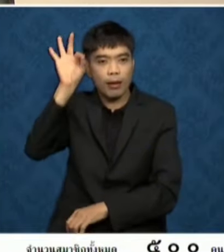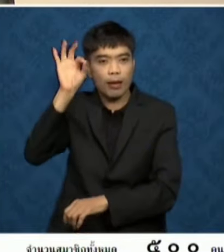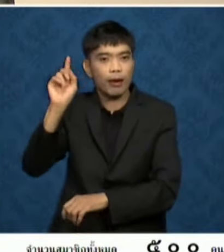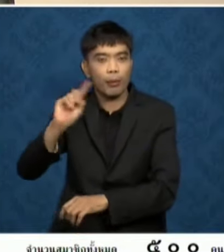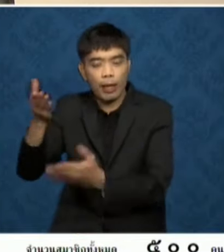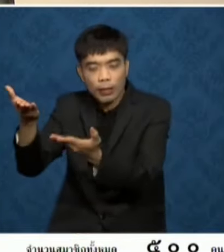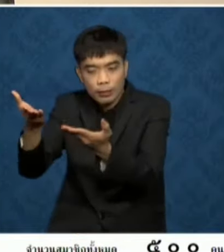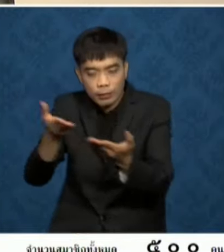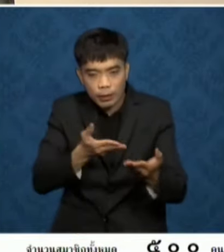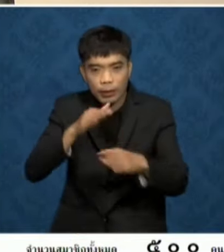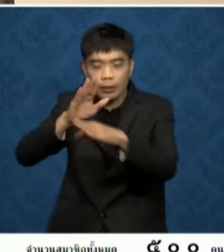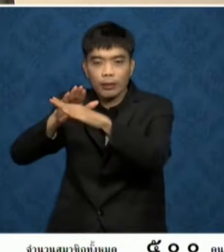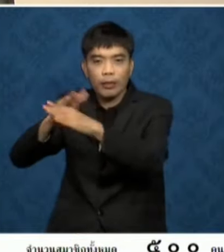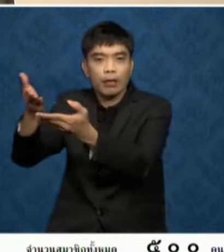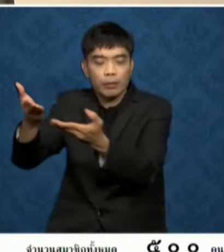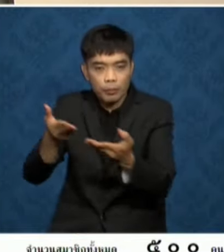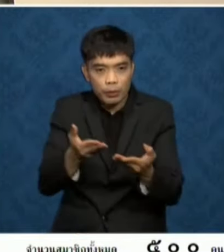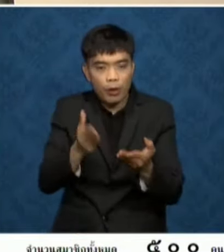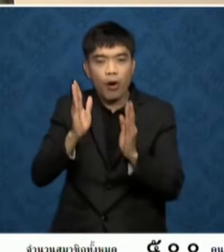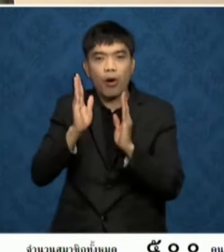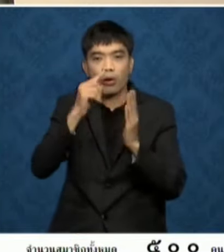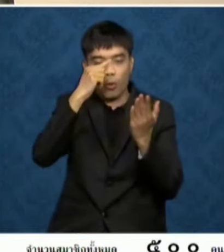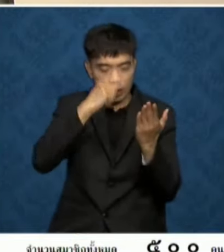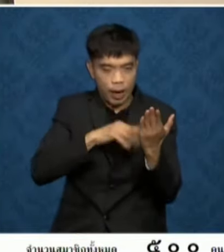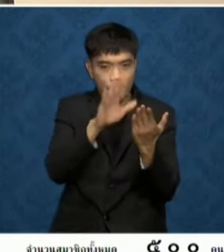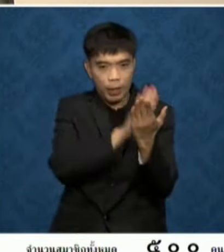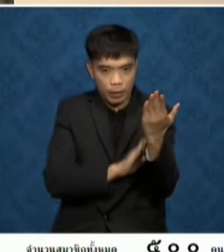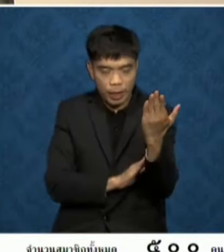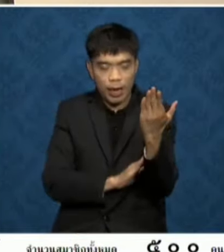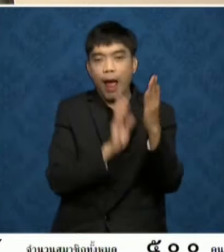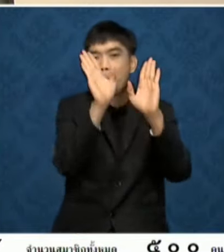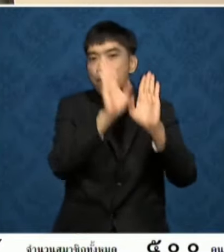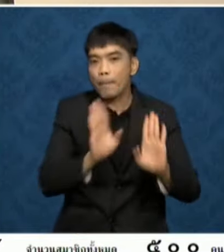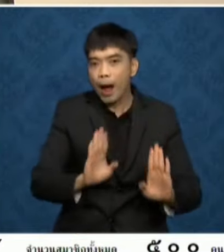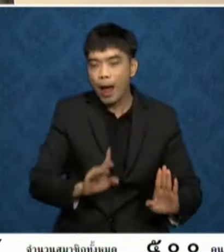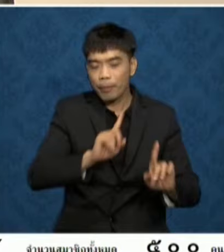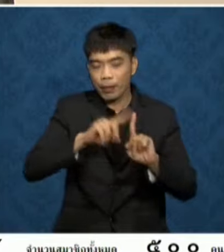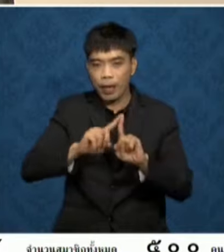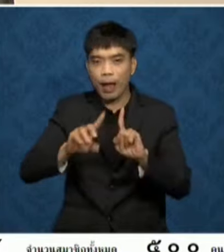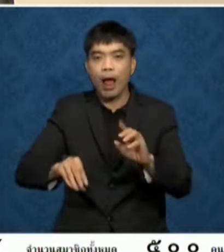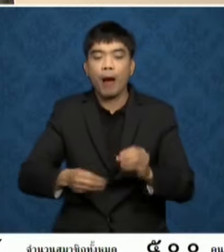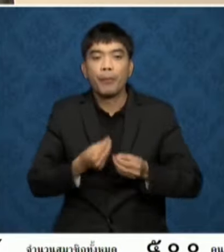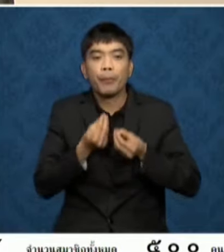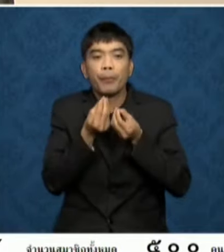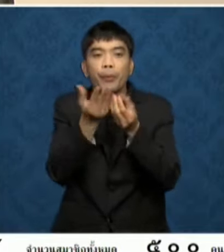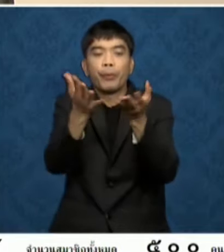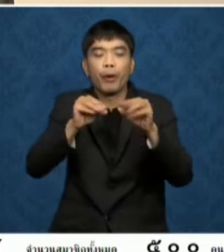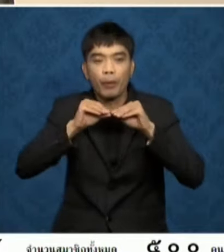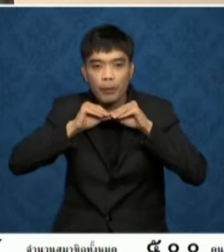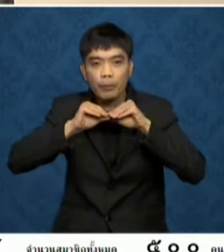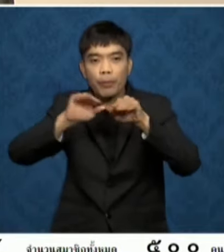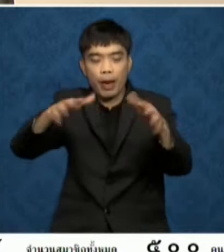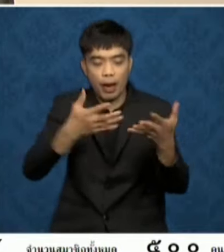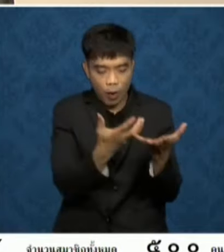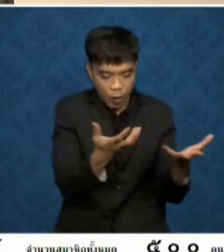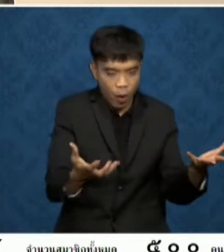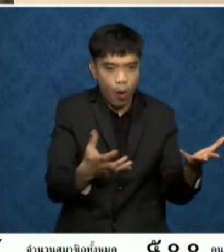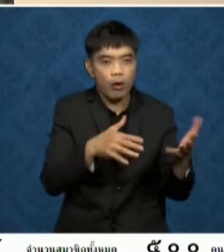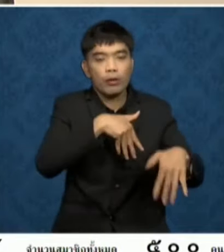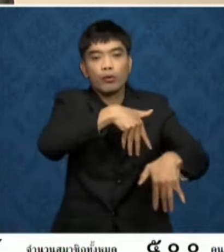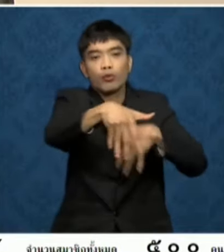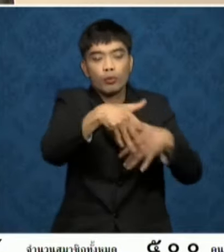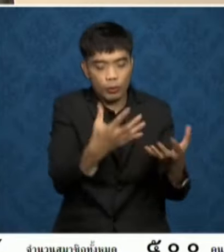ดงซีรีส์วายซีรีส์ยูรินะคะนำศักยภาพของไทยที่มีอยู่หลายด้านเนี่ยค่ะมาเผยแพร่แล้วก็ที่สำคัญช่วยนำสินค้าท้องถิ่นไทยไปยังตล